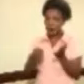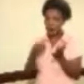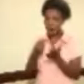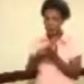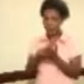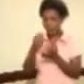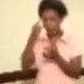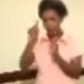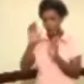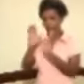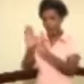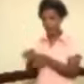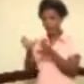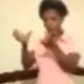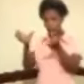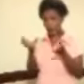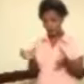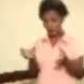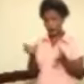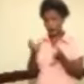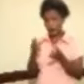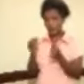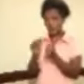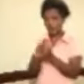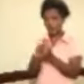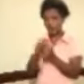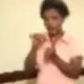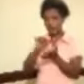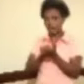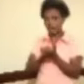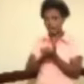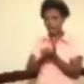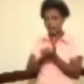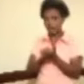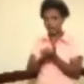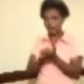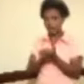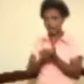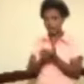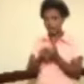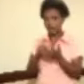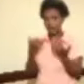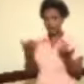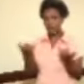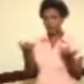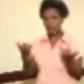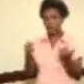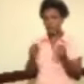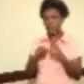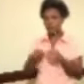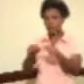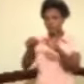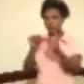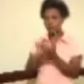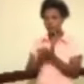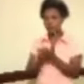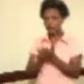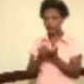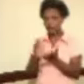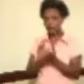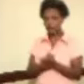homme. Si vous voulez m'acculer et faire de moi un petit homme, allez-y, monsieur, je continue sur ma voie. Bien, merci. Compliment,